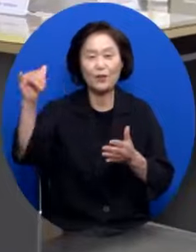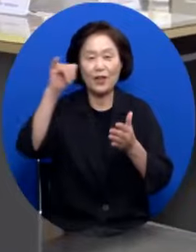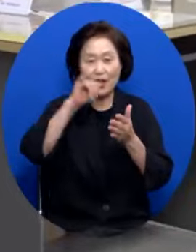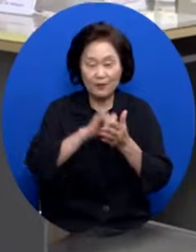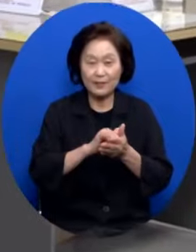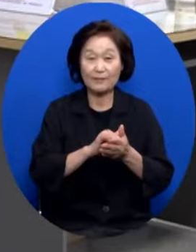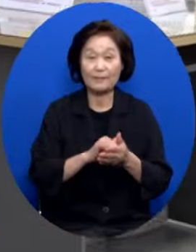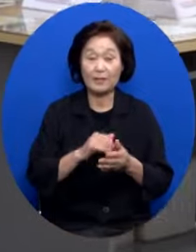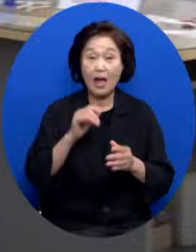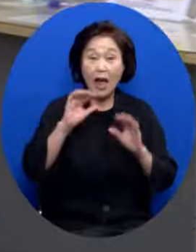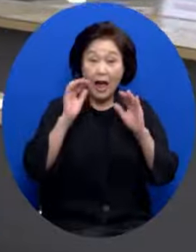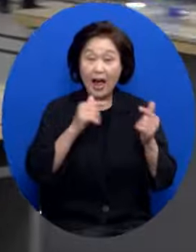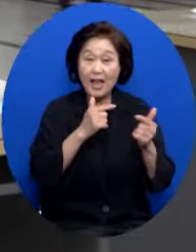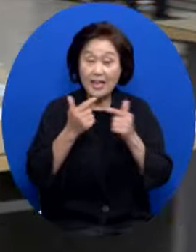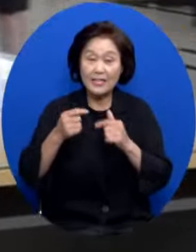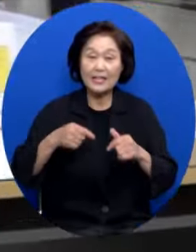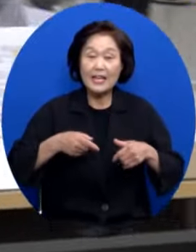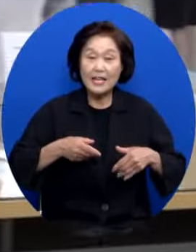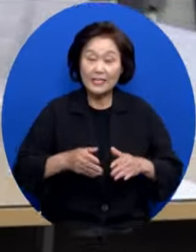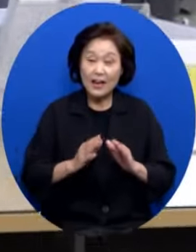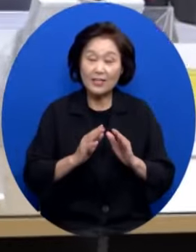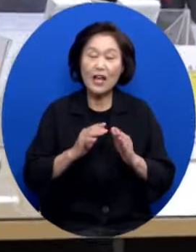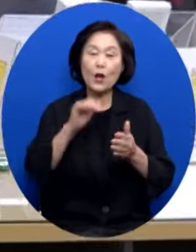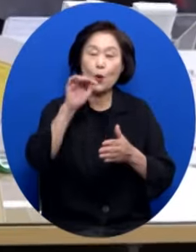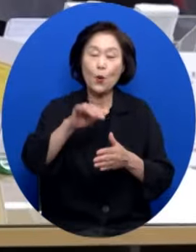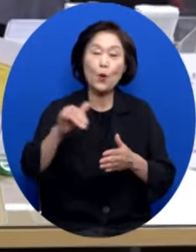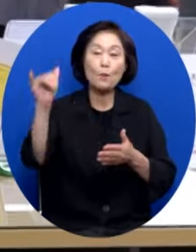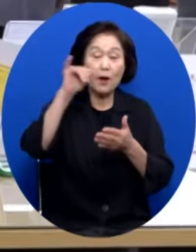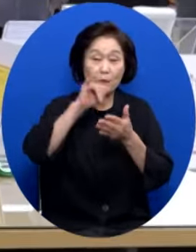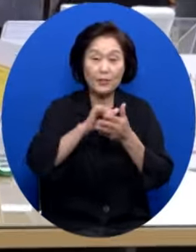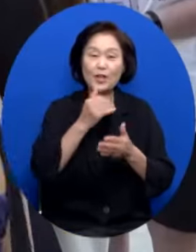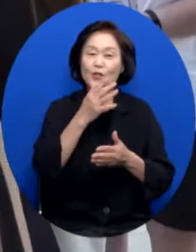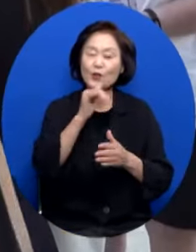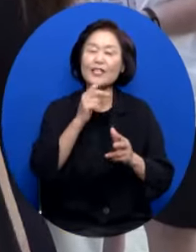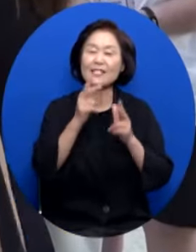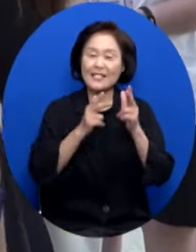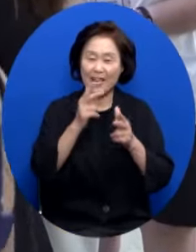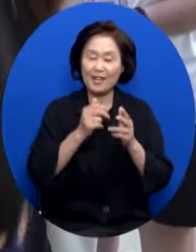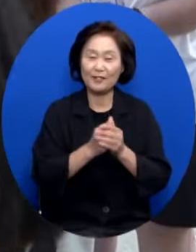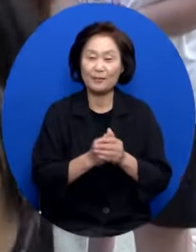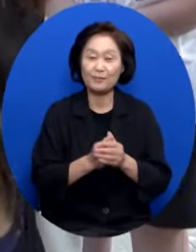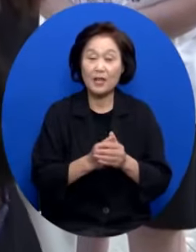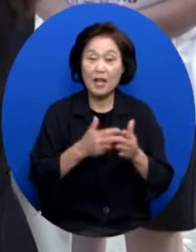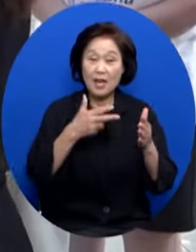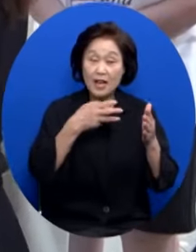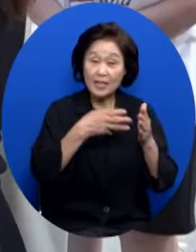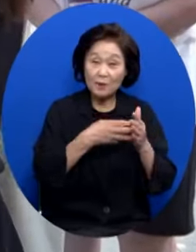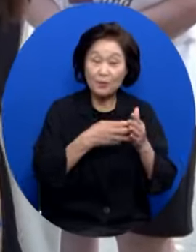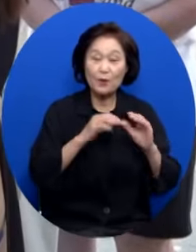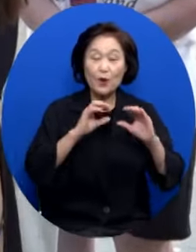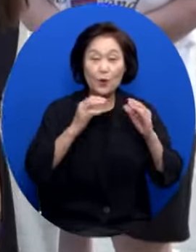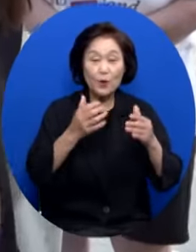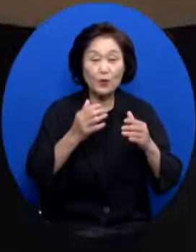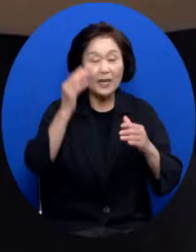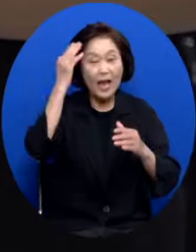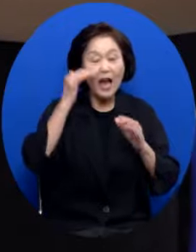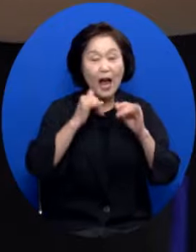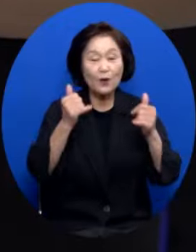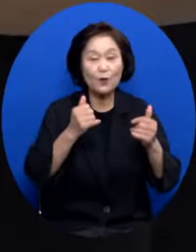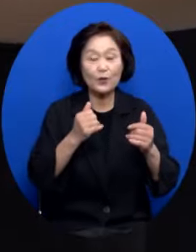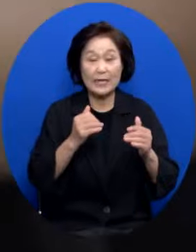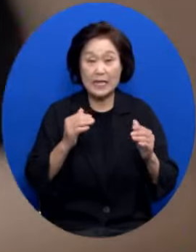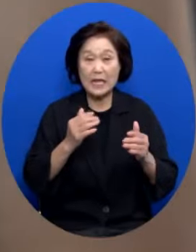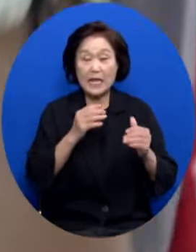모국을 방문할 수 있도록 하는 2024 인카스 모국 방문 사업입니다. 수단법인 국제한국입양인 봉사회